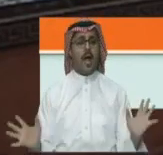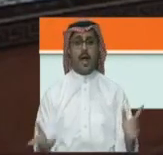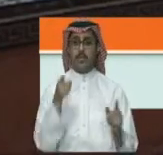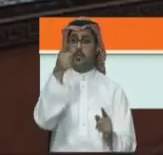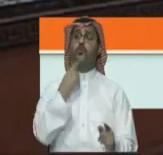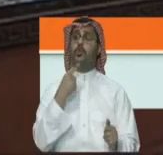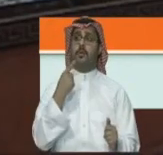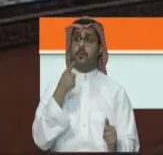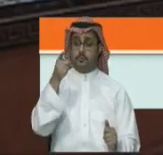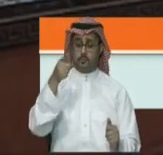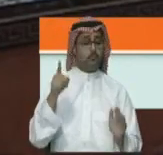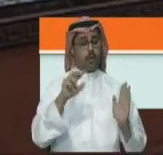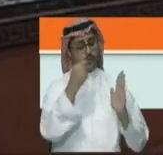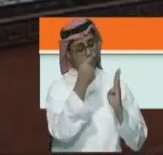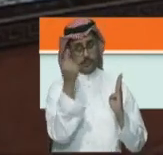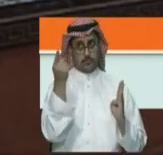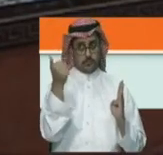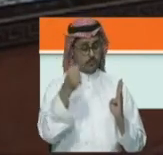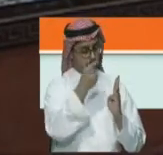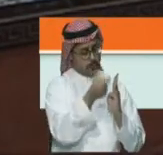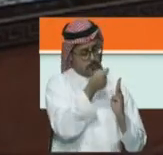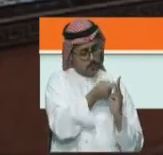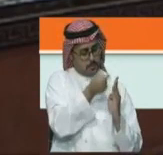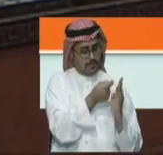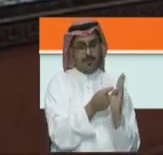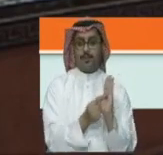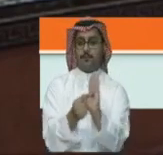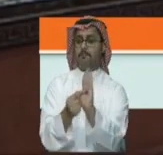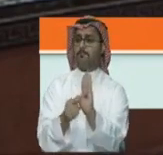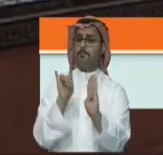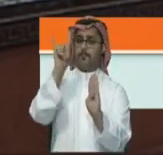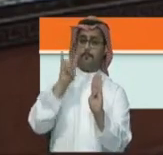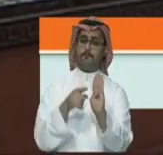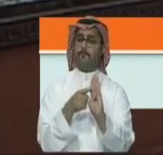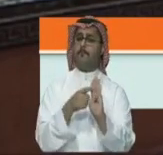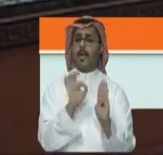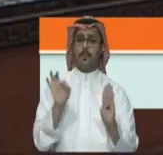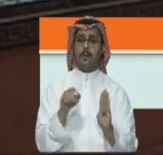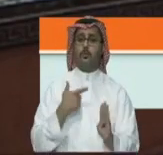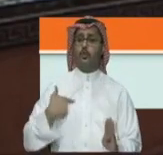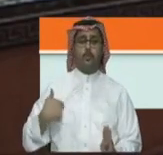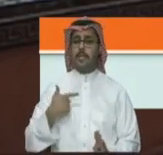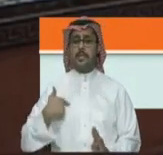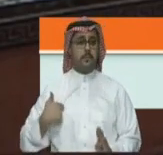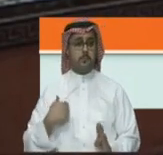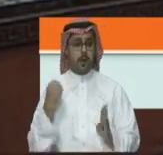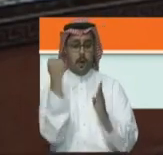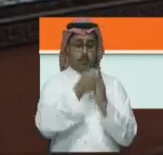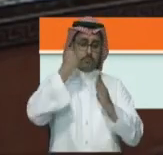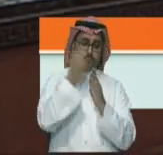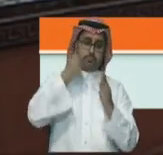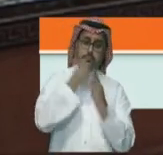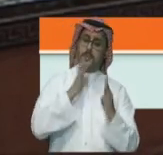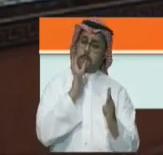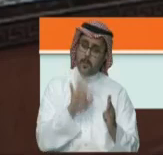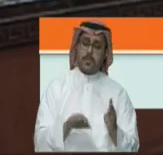بيلبسها أو بيقتنيها لشخصه أو بيهديها لغيره، بتكون بثيم معين أو بخط معين